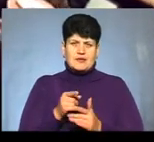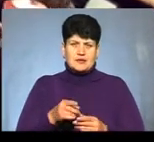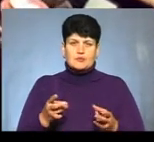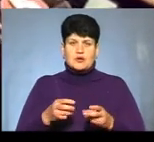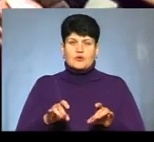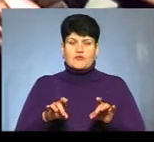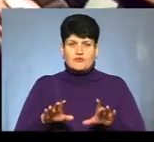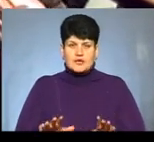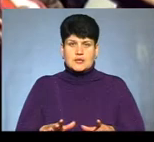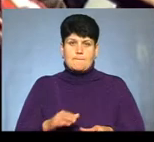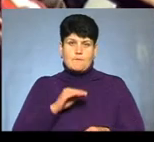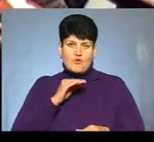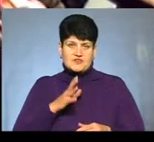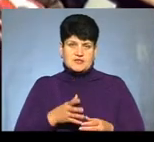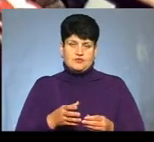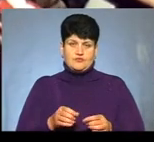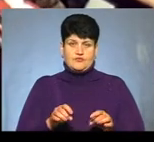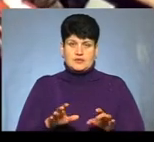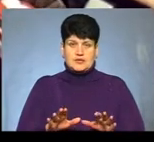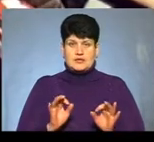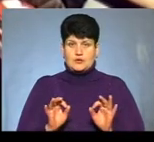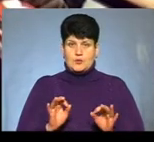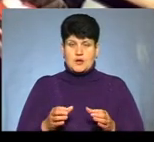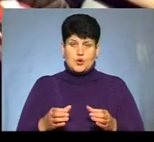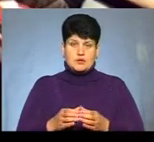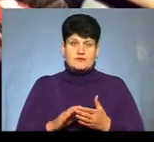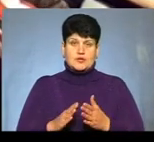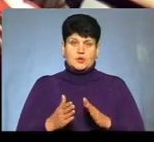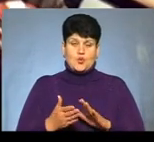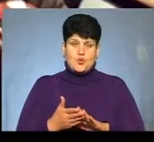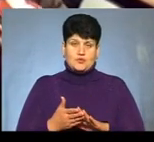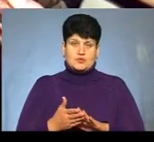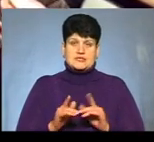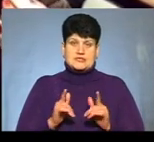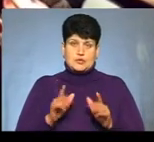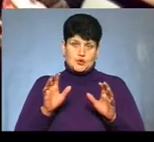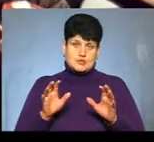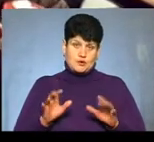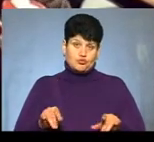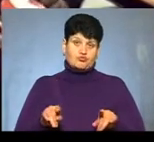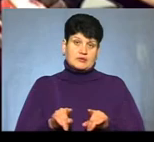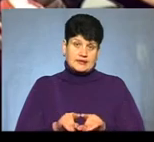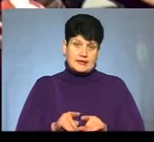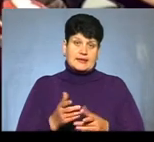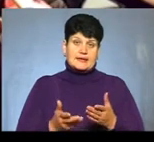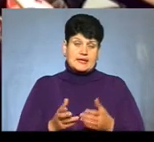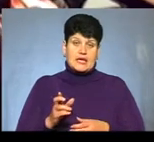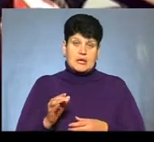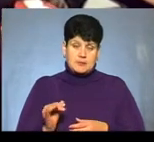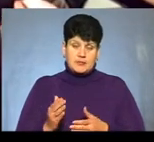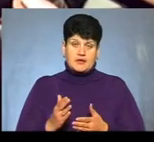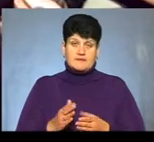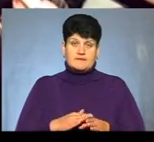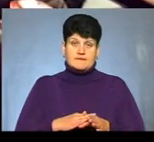є, і їх потрібно вирішити, професійно згладити і вийти на нормальний колективний договір, згідно з законом, такий, який